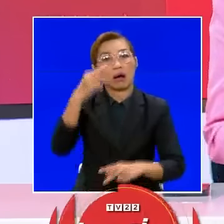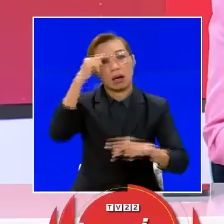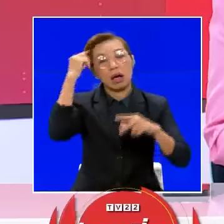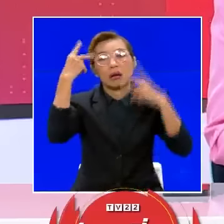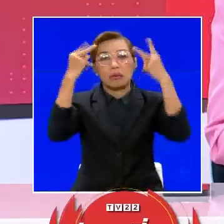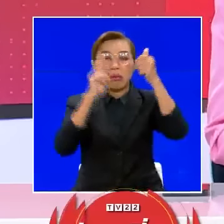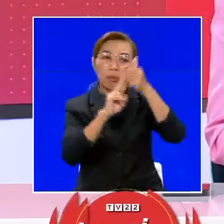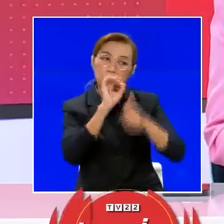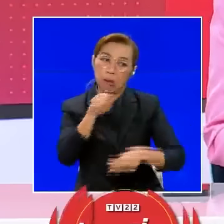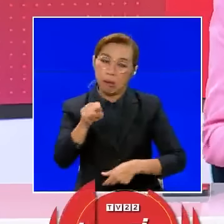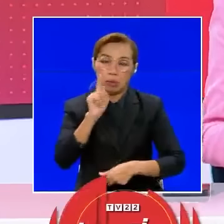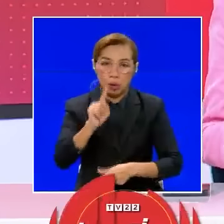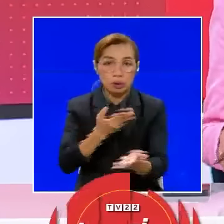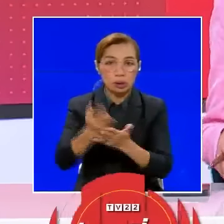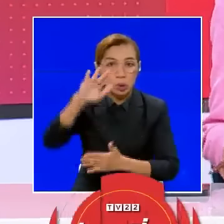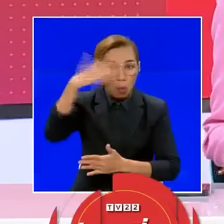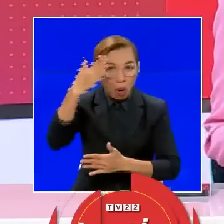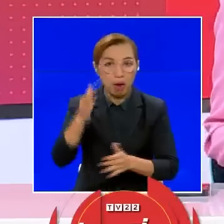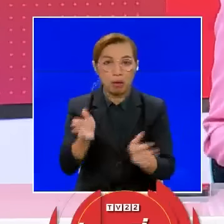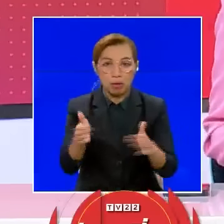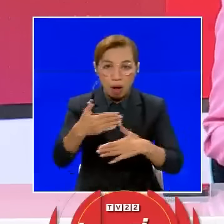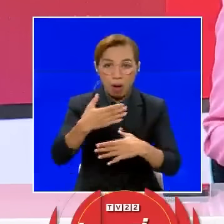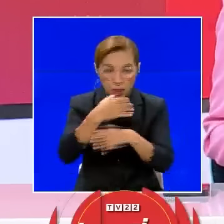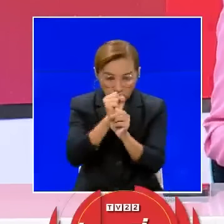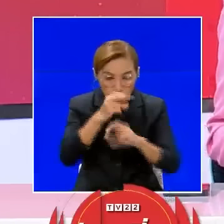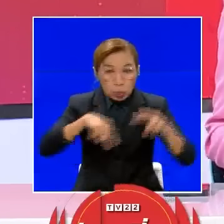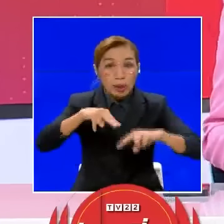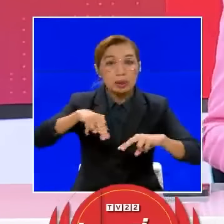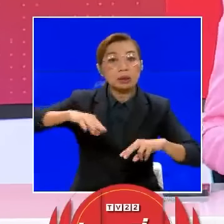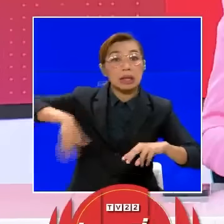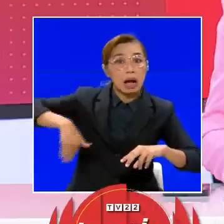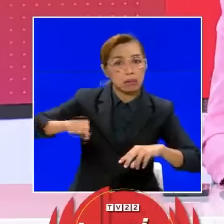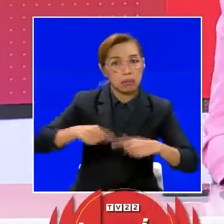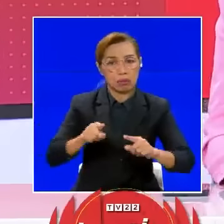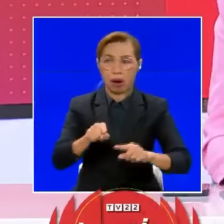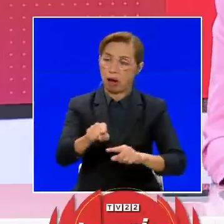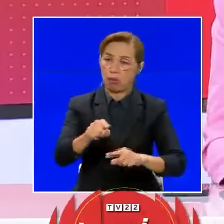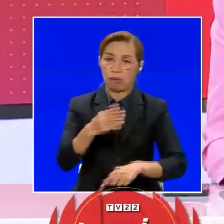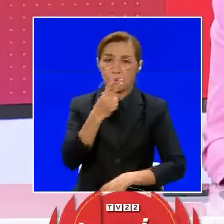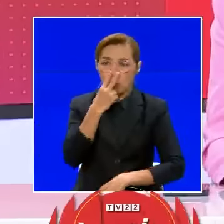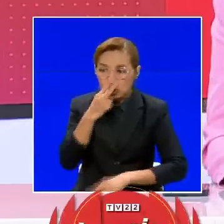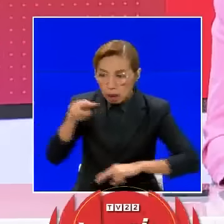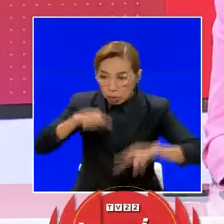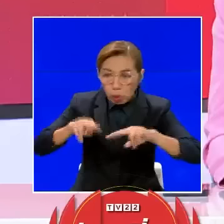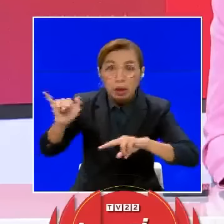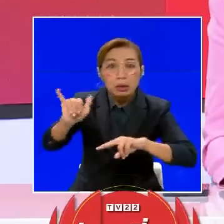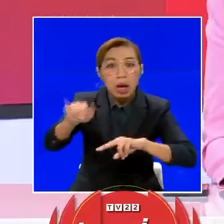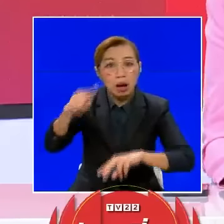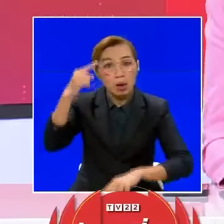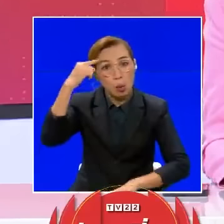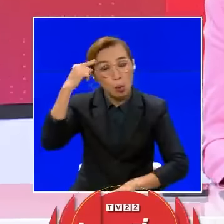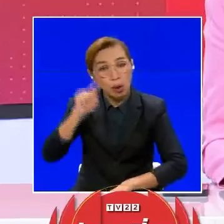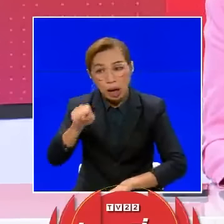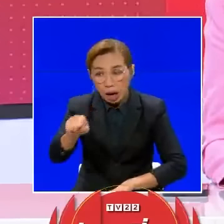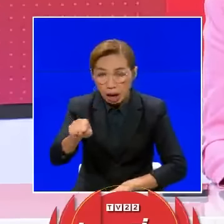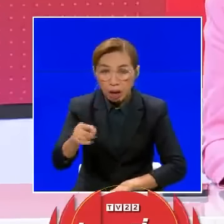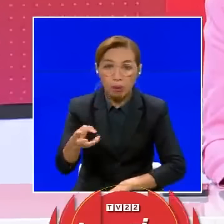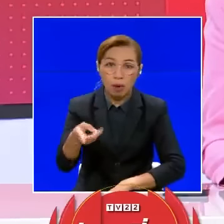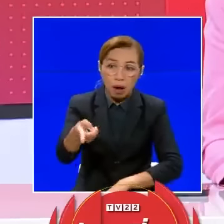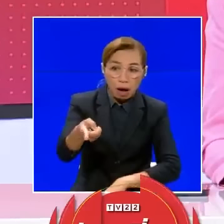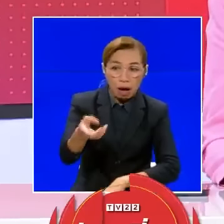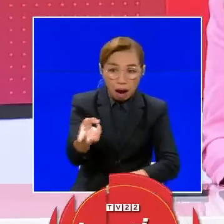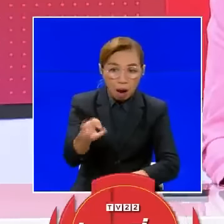จ หรือเปล่า แต่ประเด็นคือแล้วถ้าไม่ประมูลจะรู้ได้ไงว่าข้าวมันยังไงเปอร์เซ็นต์ความชื้นมอดเมิดเท่าไหร่ ต้องไปตรวจก่อนถึงจะประ